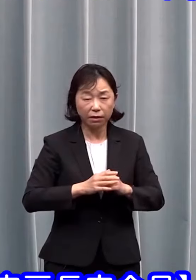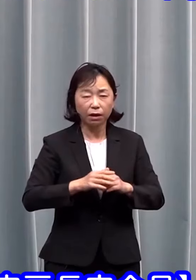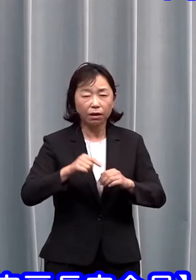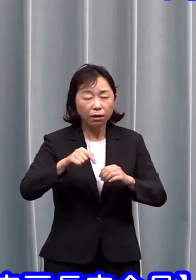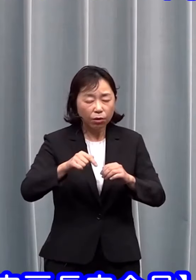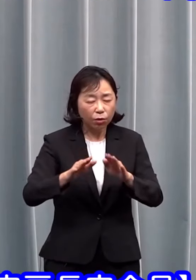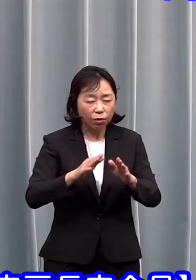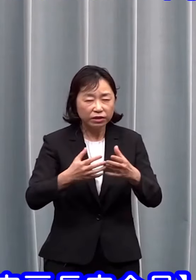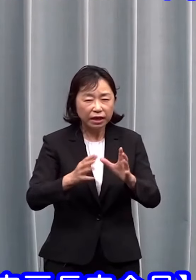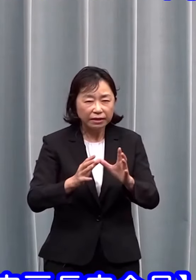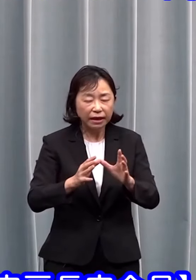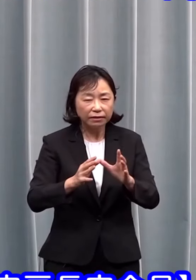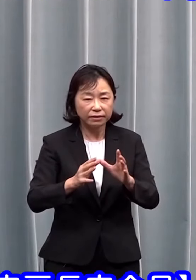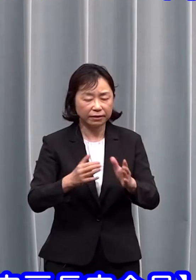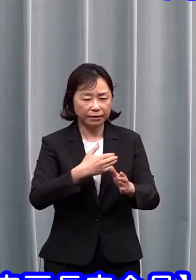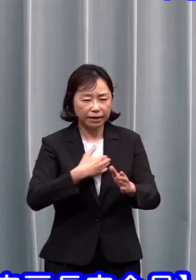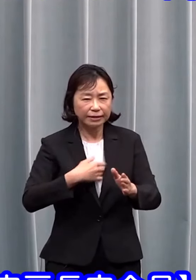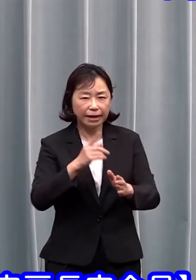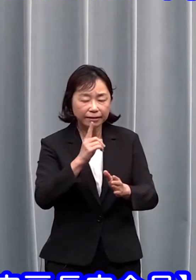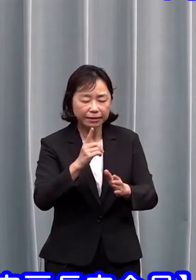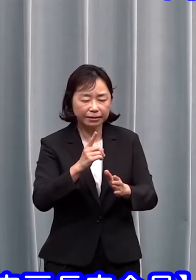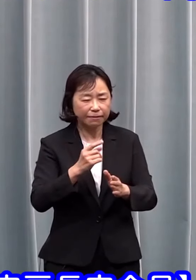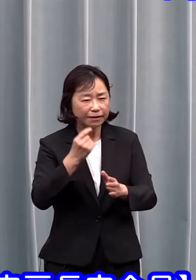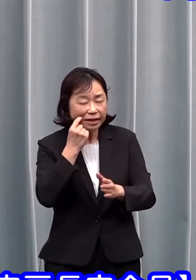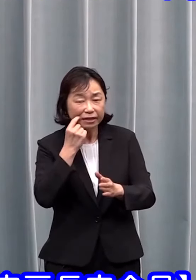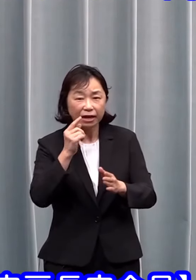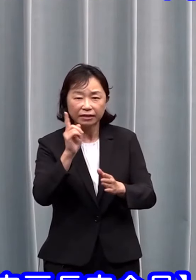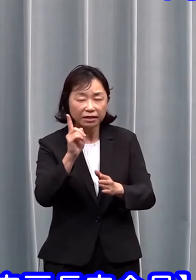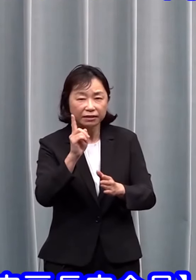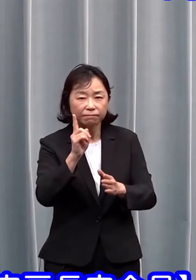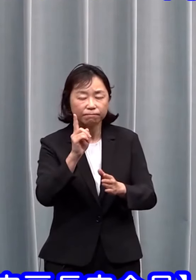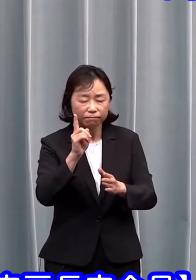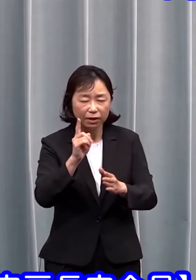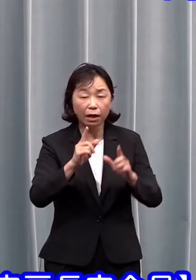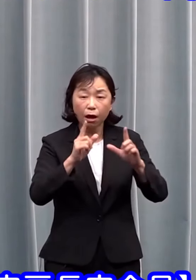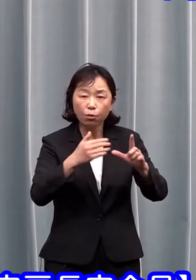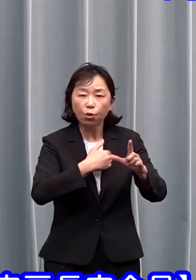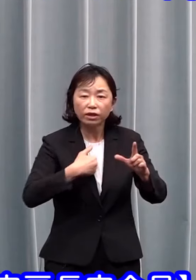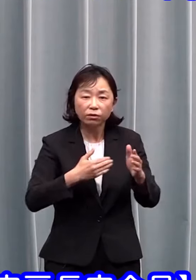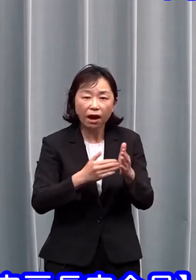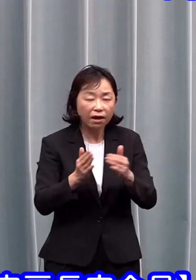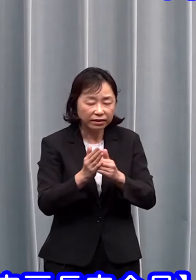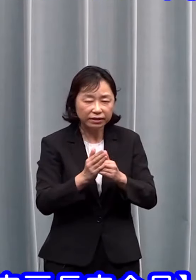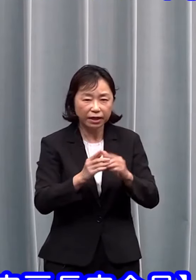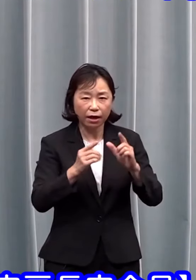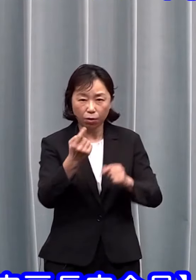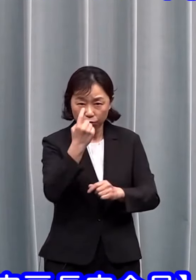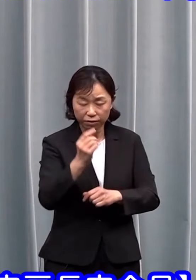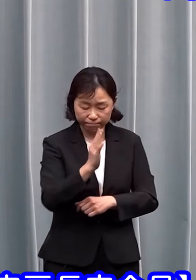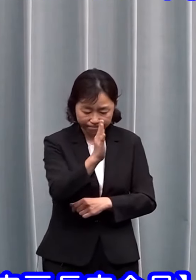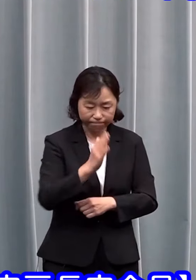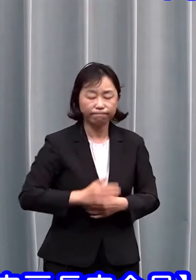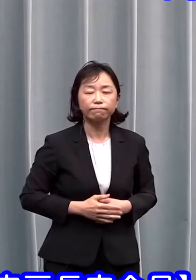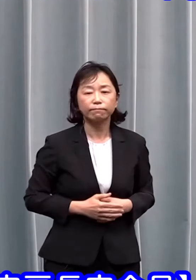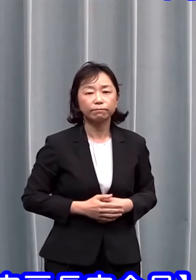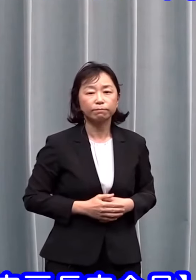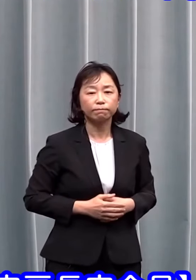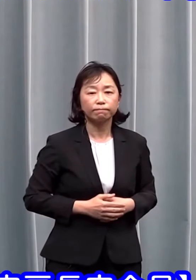きて、何ができて何ができなかったのかというところ、発表できる範囲内でいいので教えていただけますか。 はい、